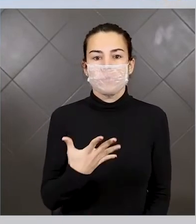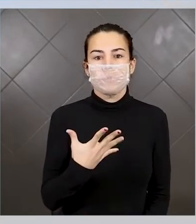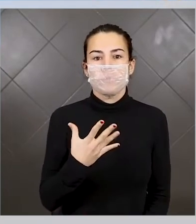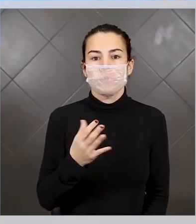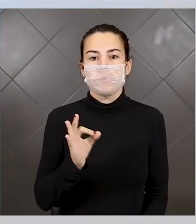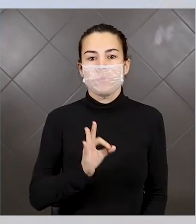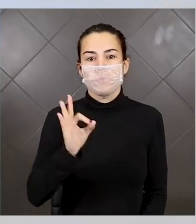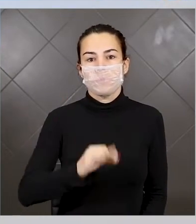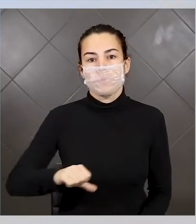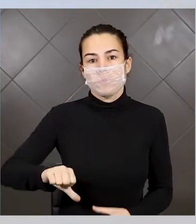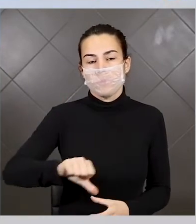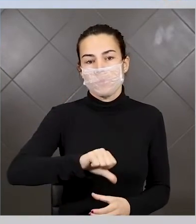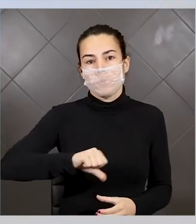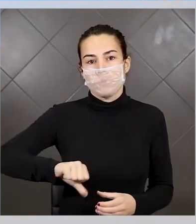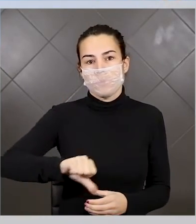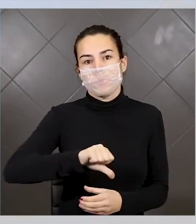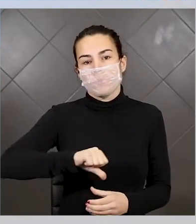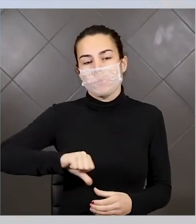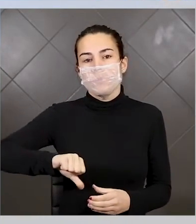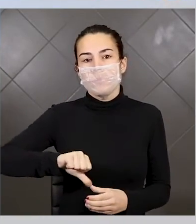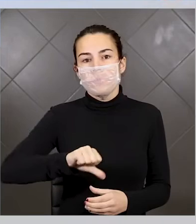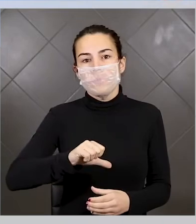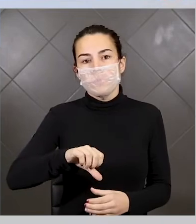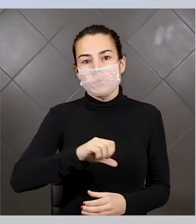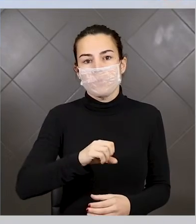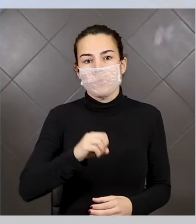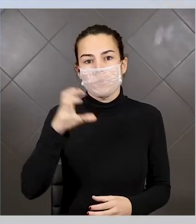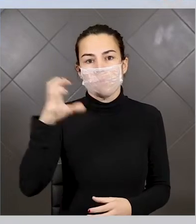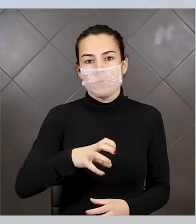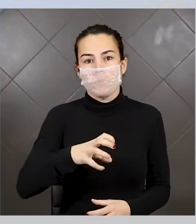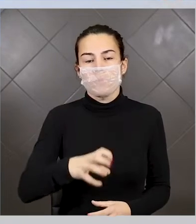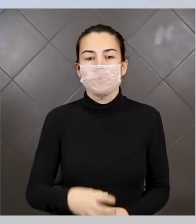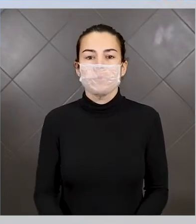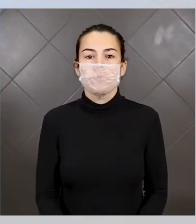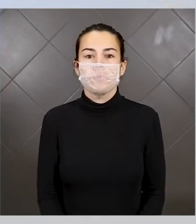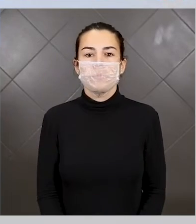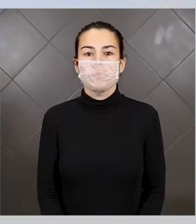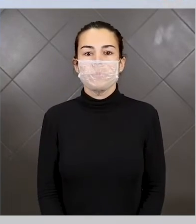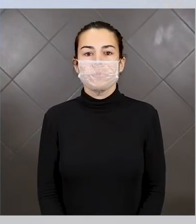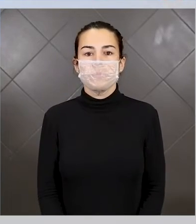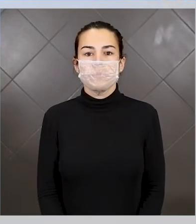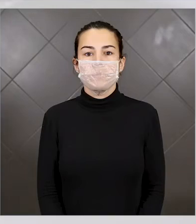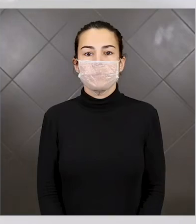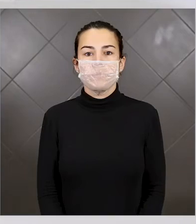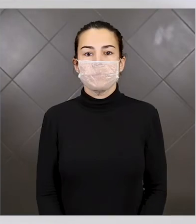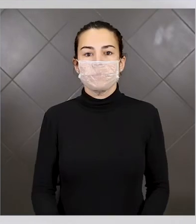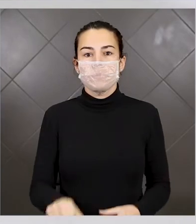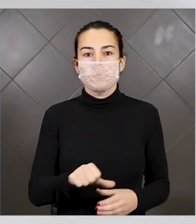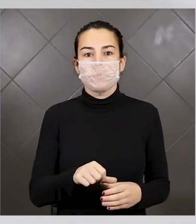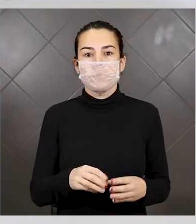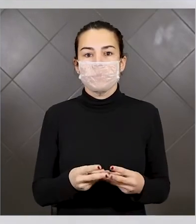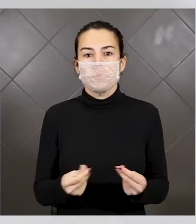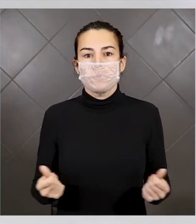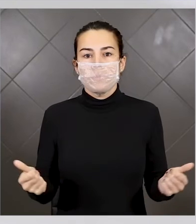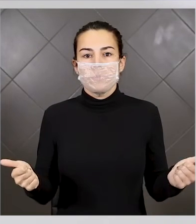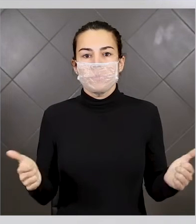d'oli, pot ser oli de girassol o oli de raïm, que no té gust, perquè una li dona